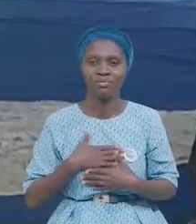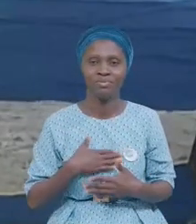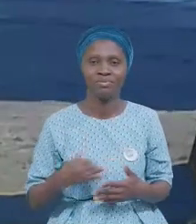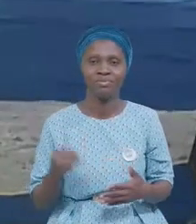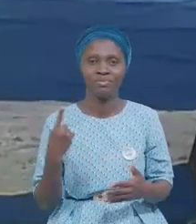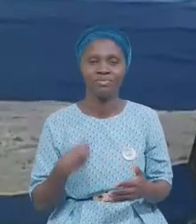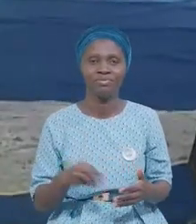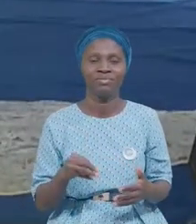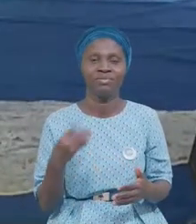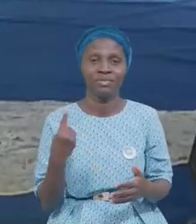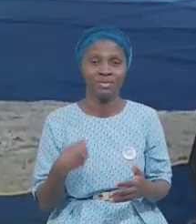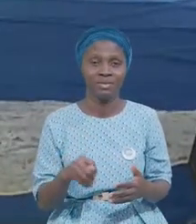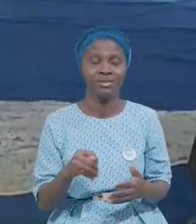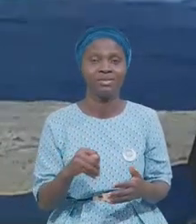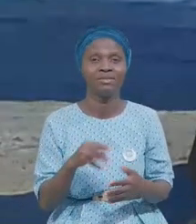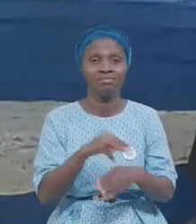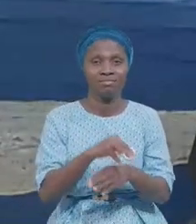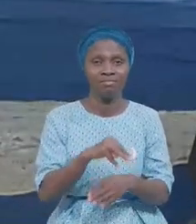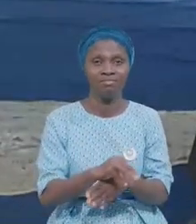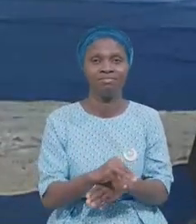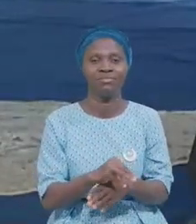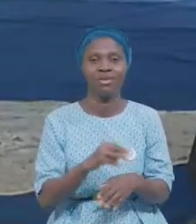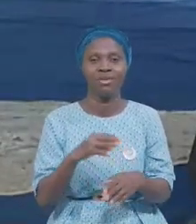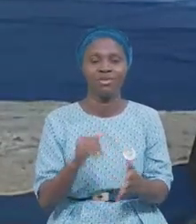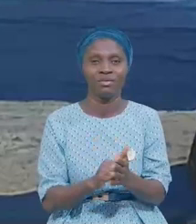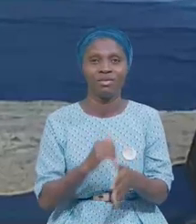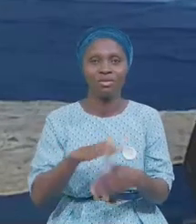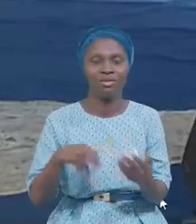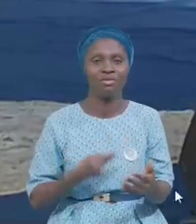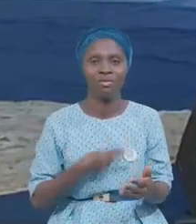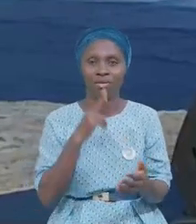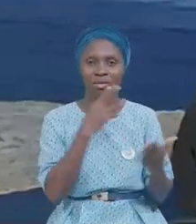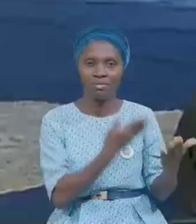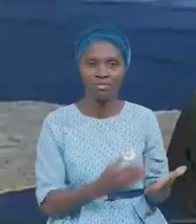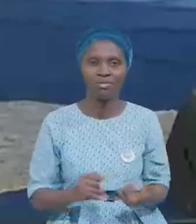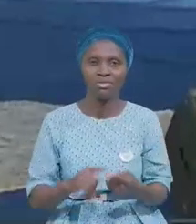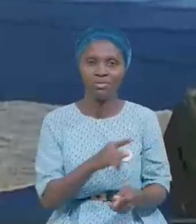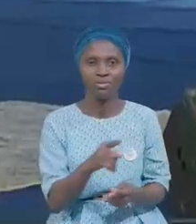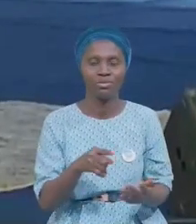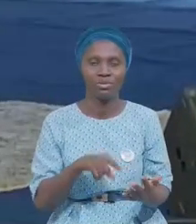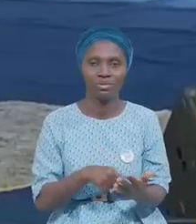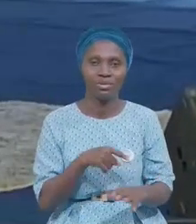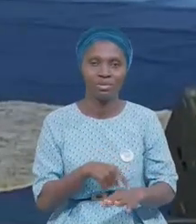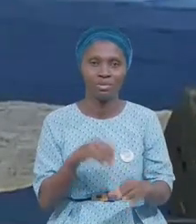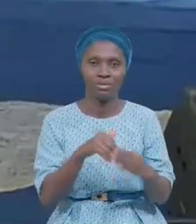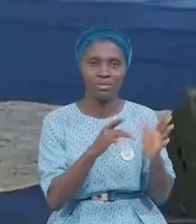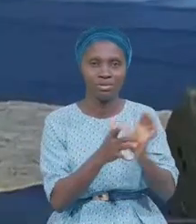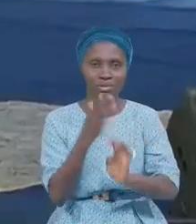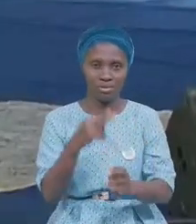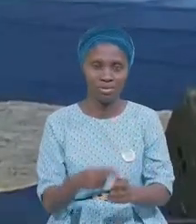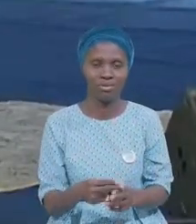Nous qui jouissons de prestations en ce moment au nom de Jésus.